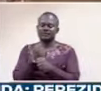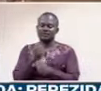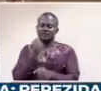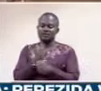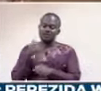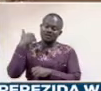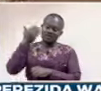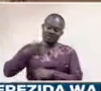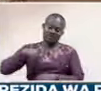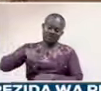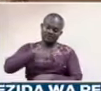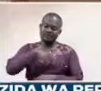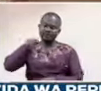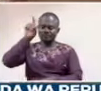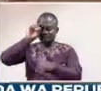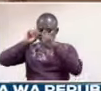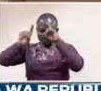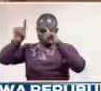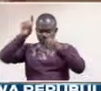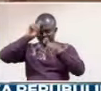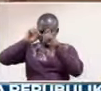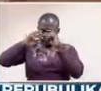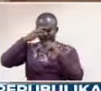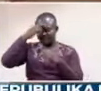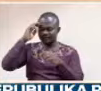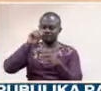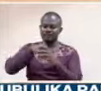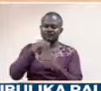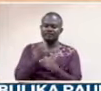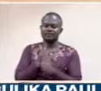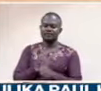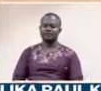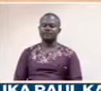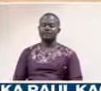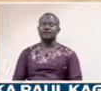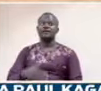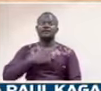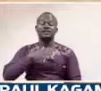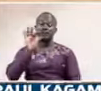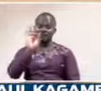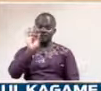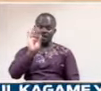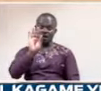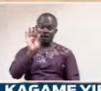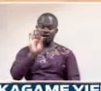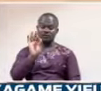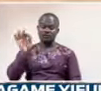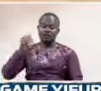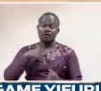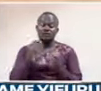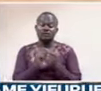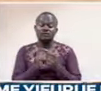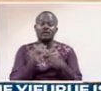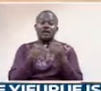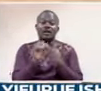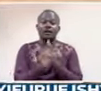bakoze nyuma yacu, tukibaza impamvu bagiyemo. Ariko icyantangaje cyane kikaba cyanatubabaje, nuko hari